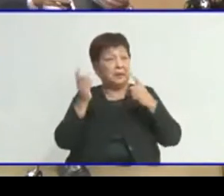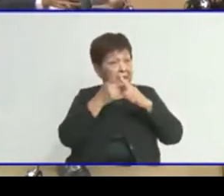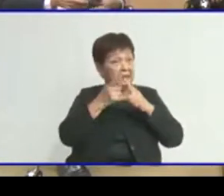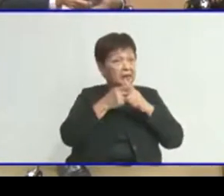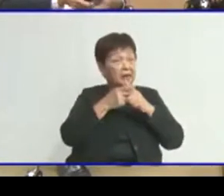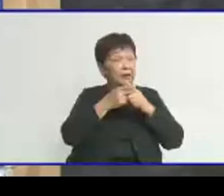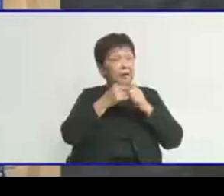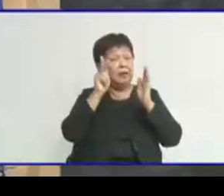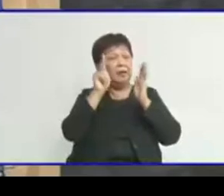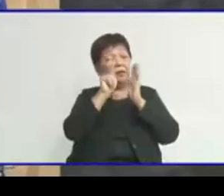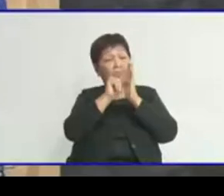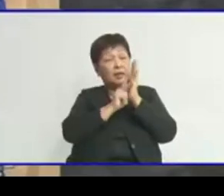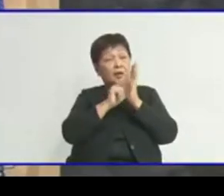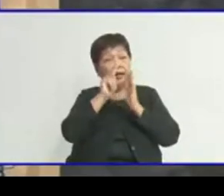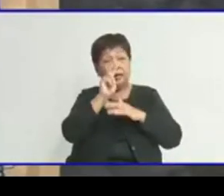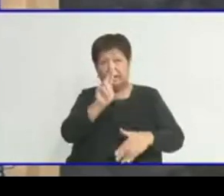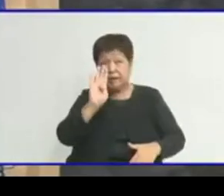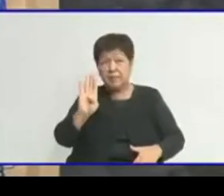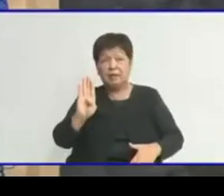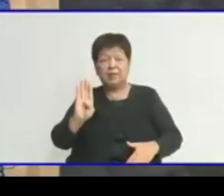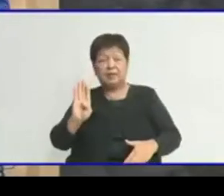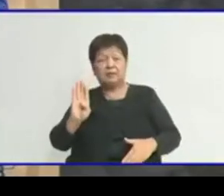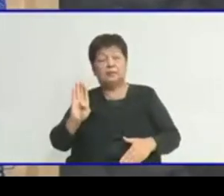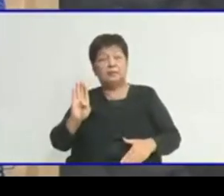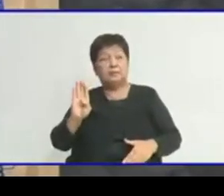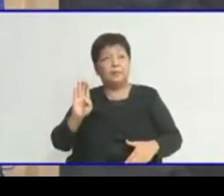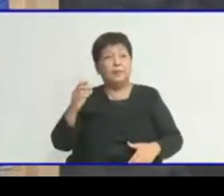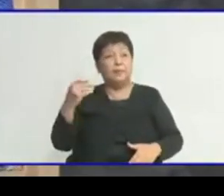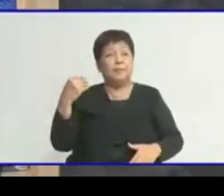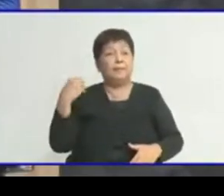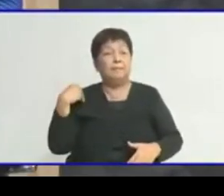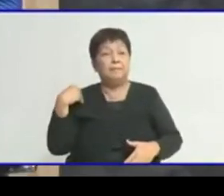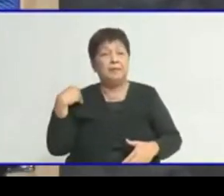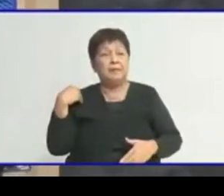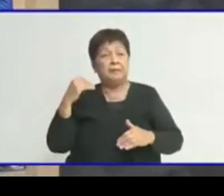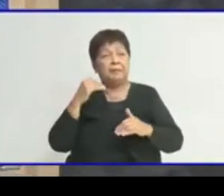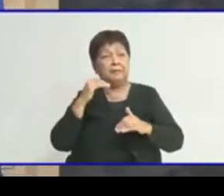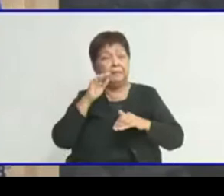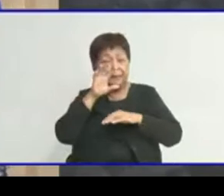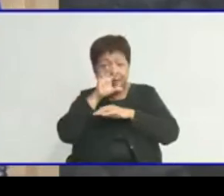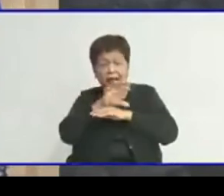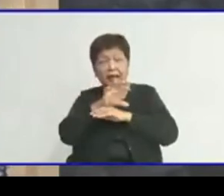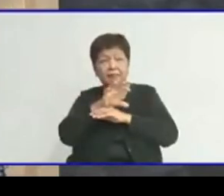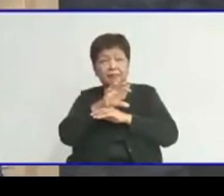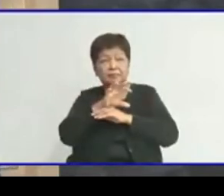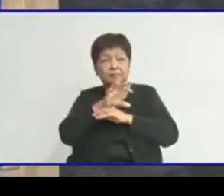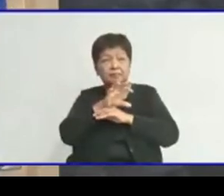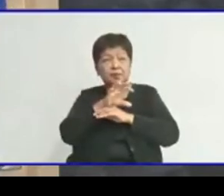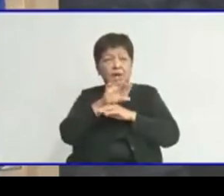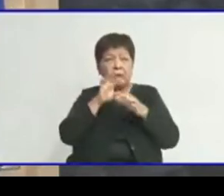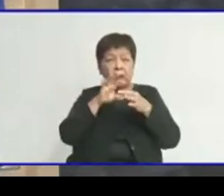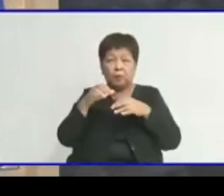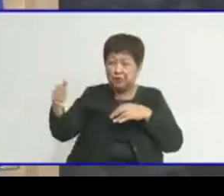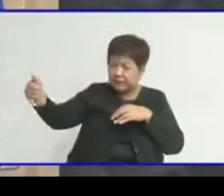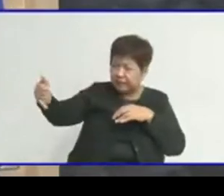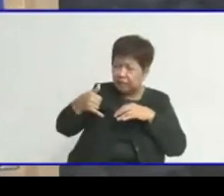can answer it if you want to เป็นเคสปิดและถูกกักตัวที่ตม.หรือไม่อย่างไร Can the